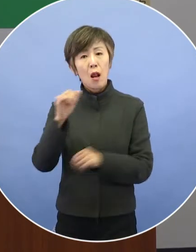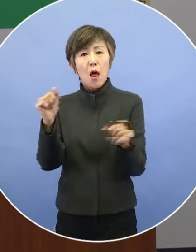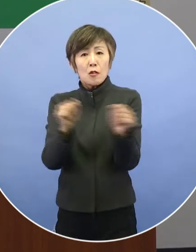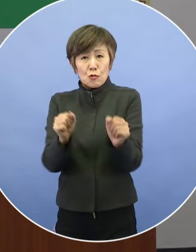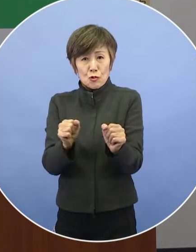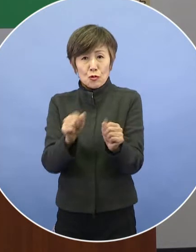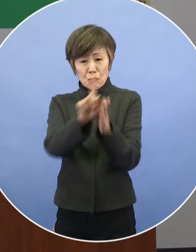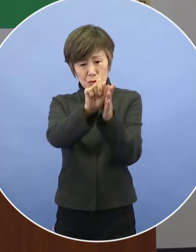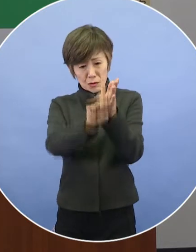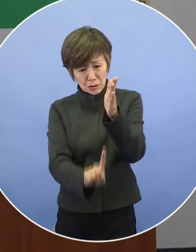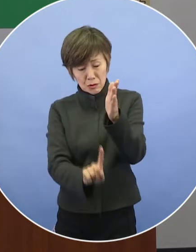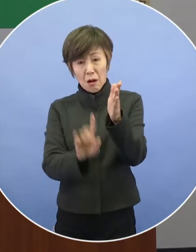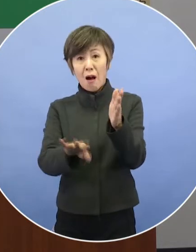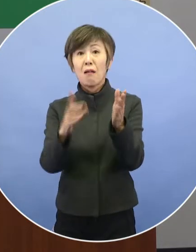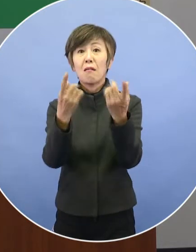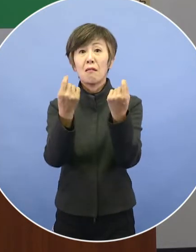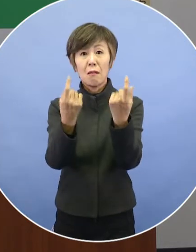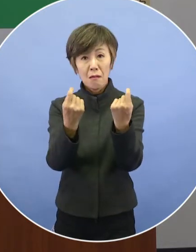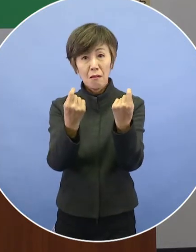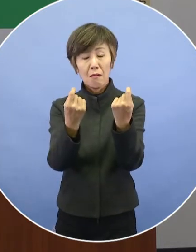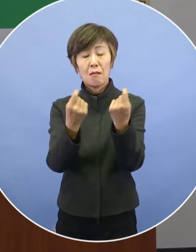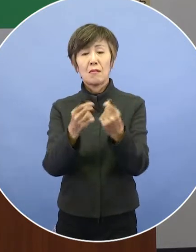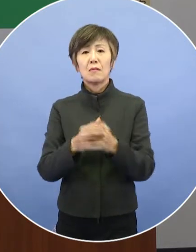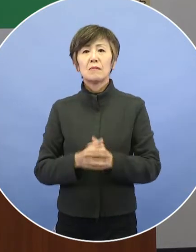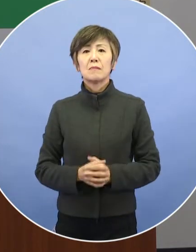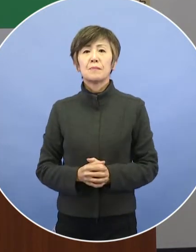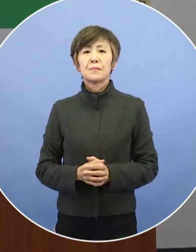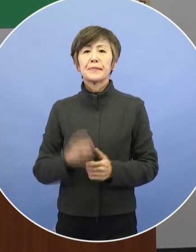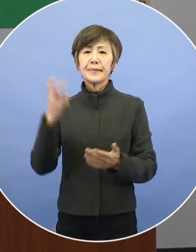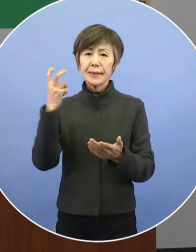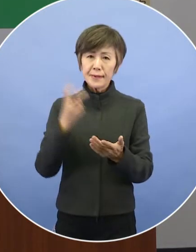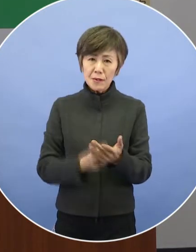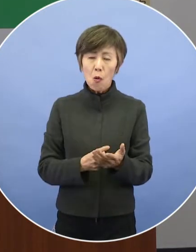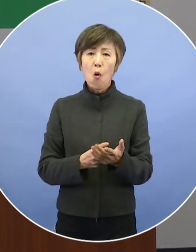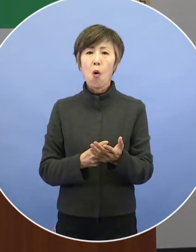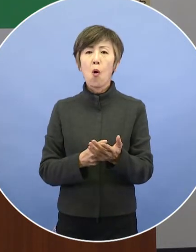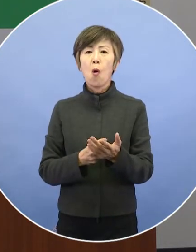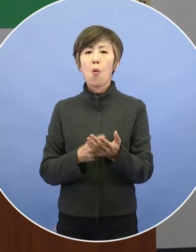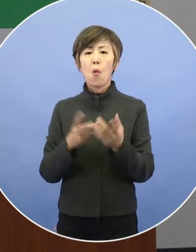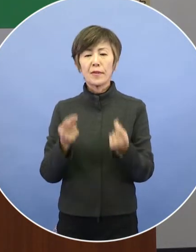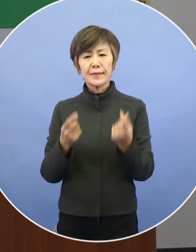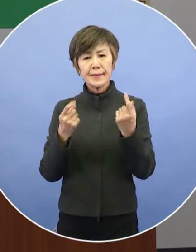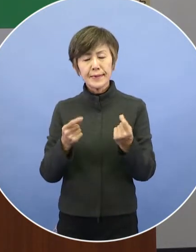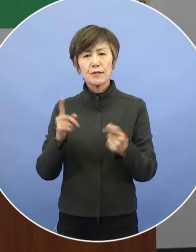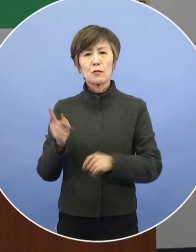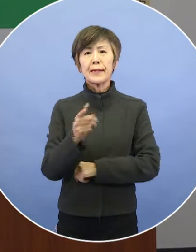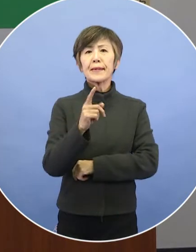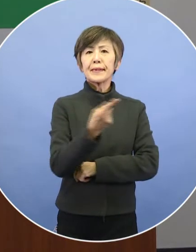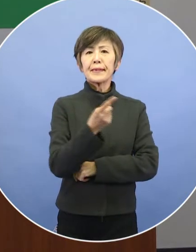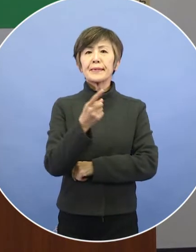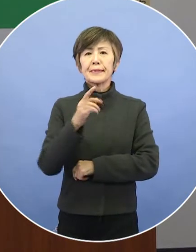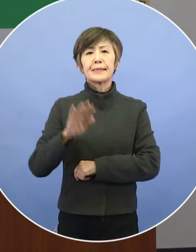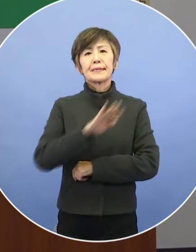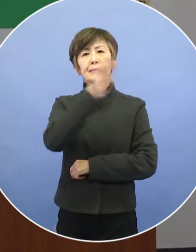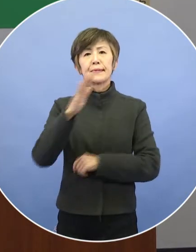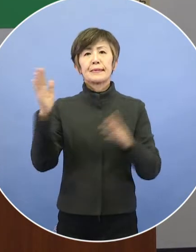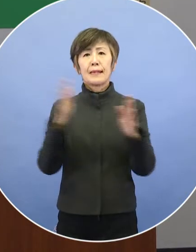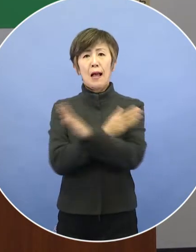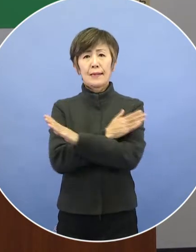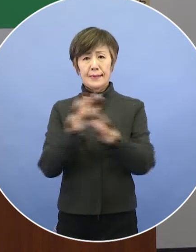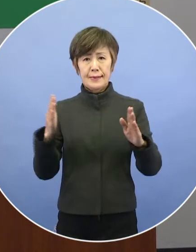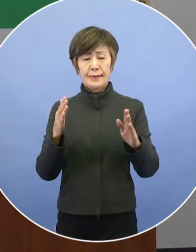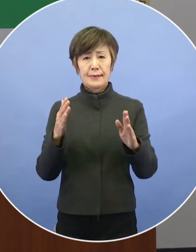のシーズンになってまいりました急に寒くなってくると言われております是非ともですね定期的に換気できることでしたら